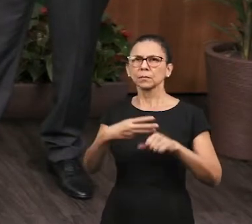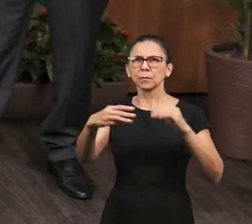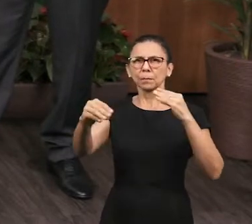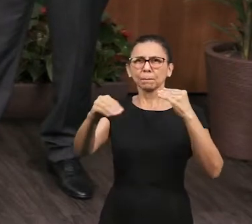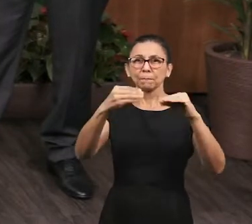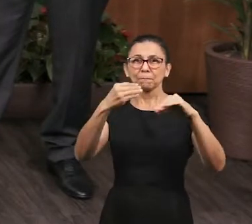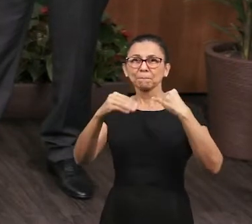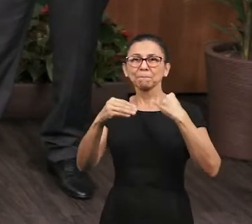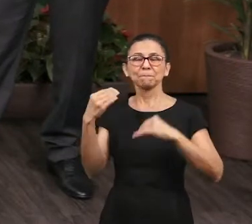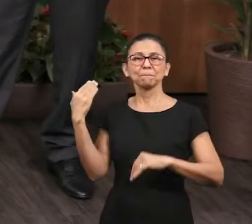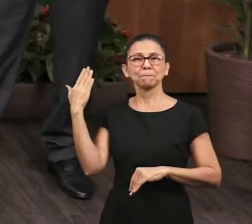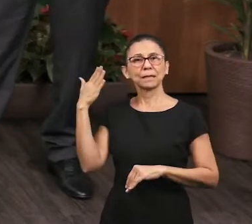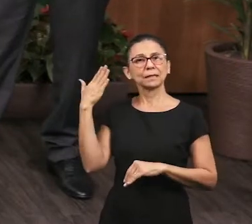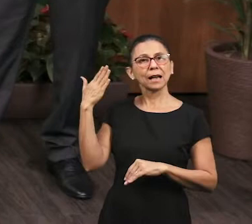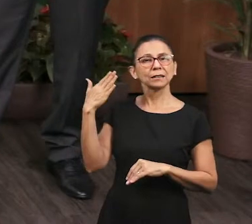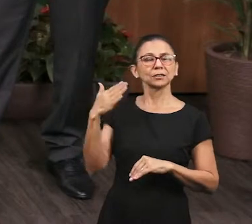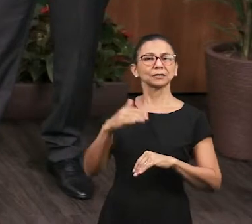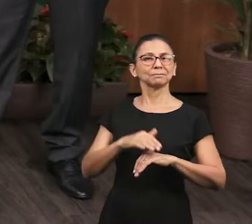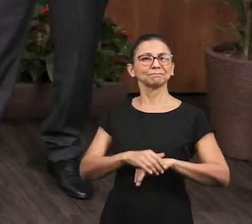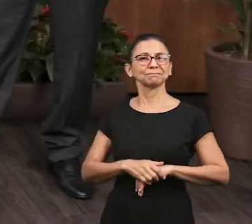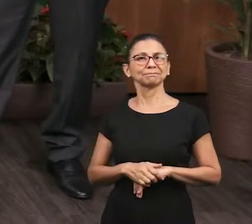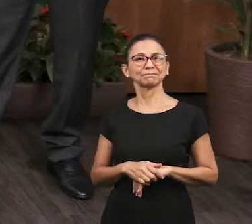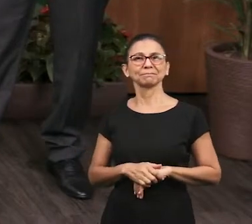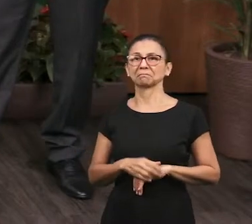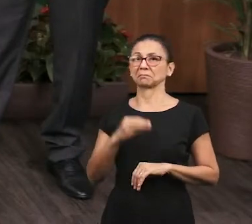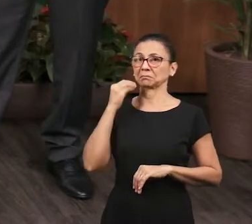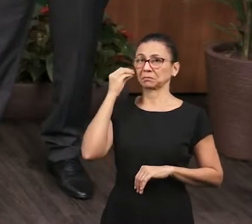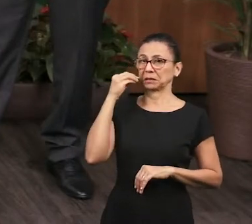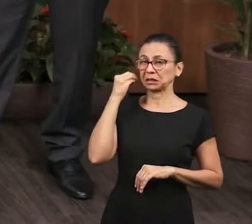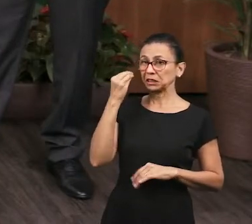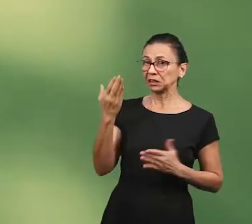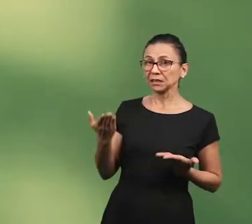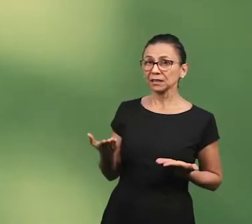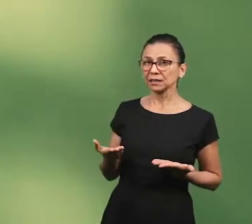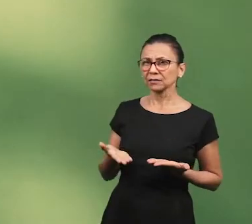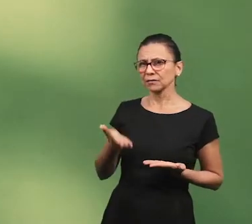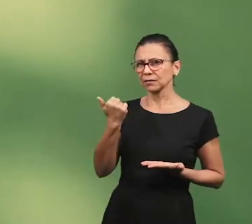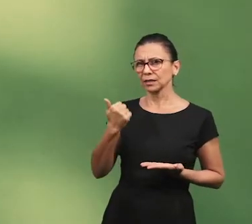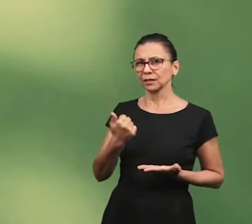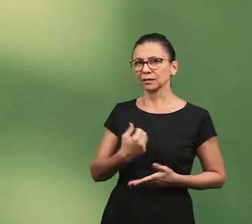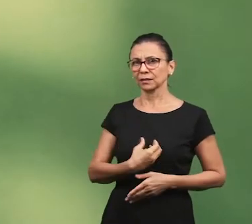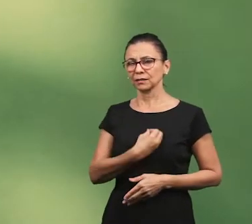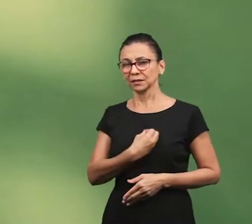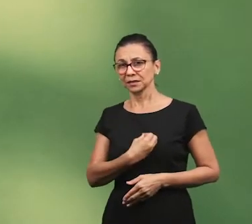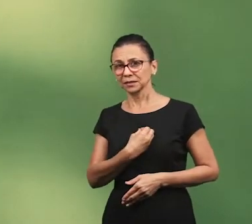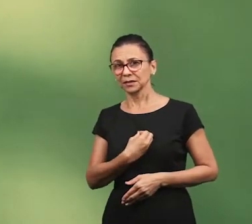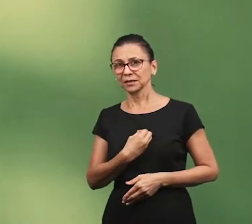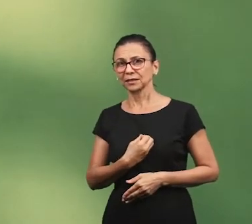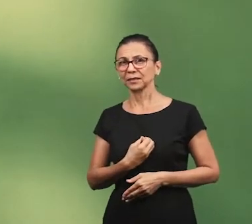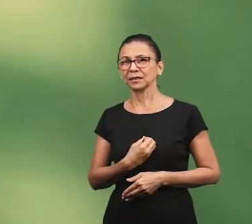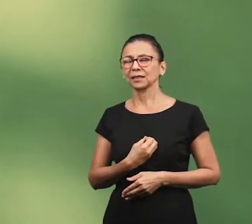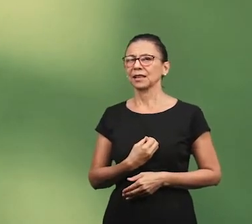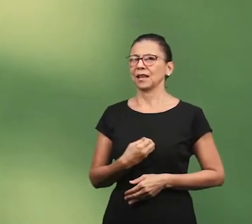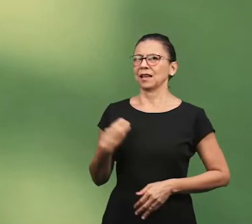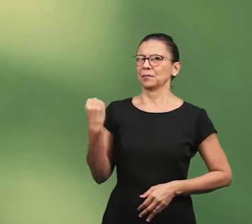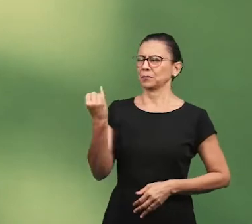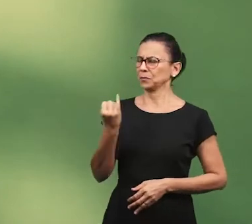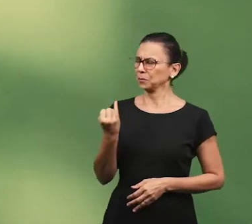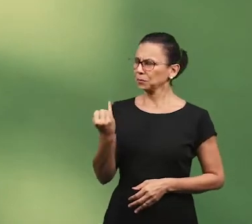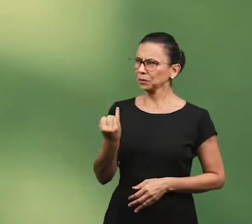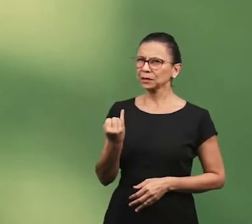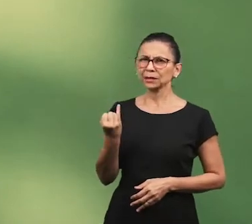по которому вы можете прислать нам ваши переживания, ваши свидетельства. Участвуйте, пишите